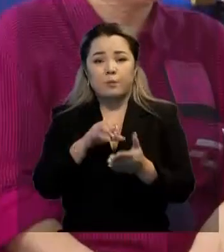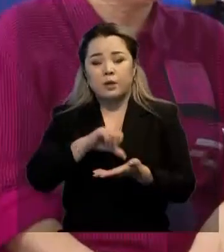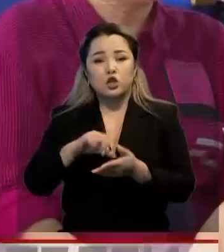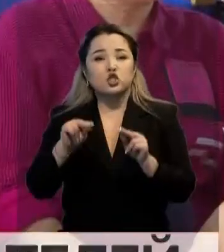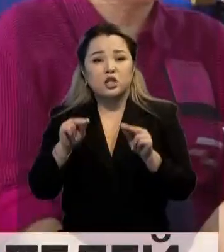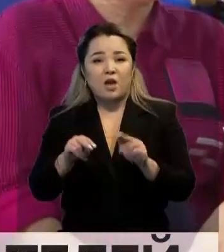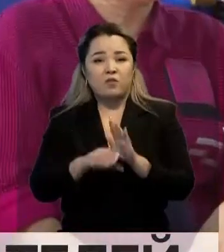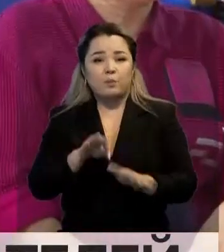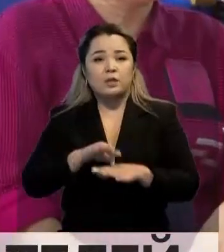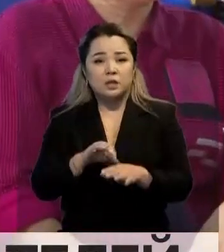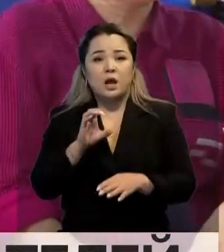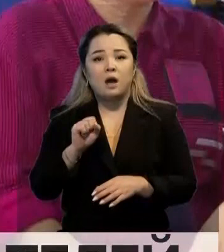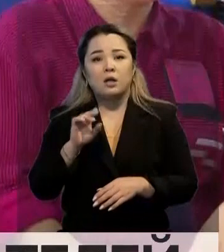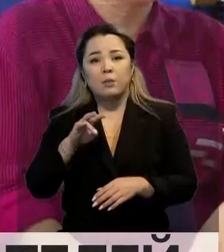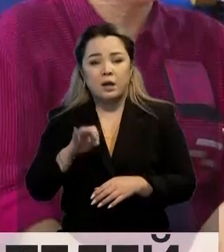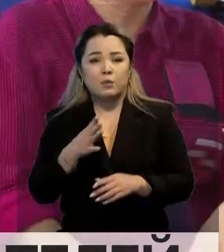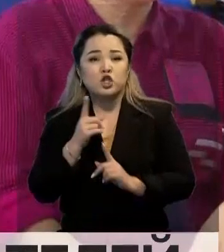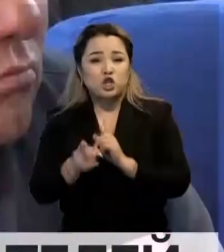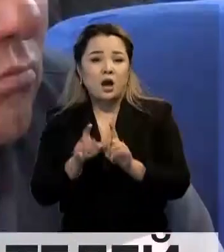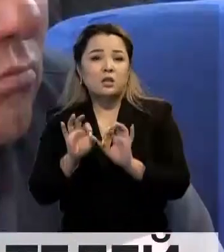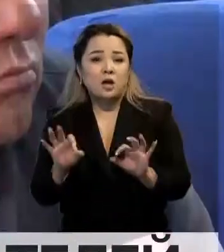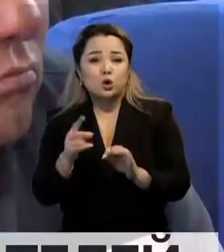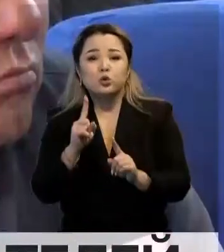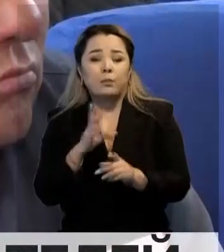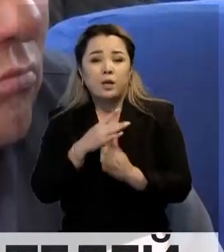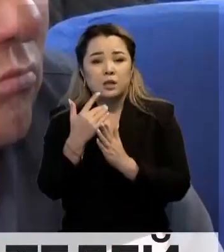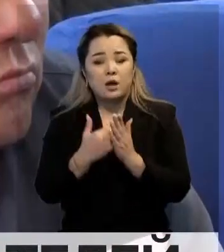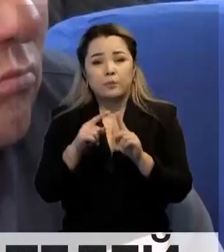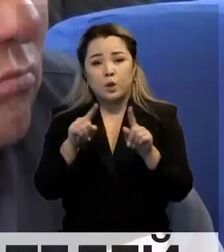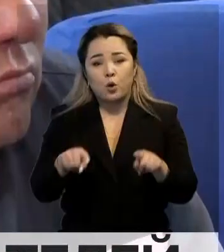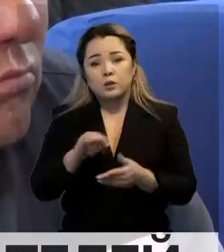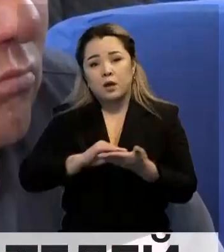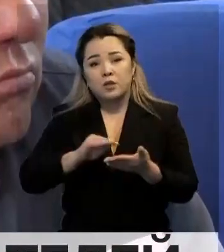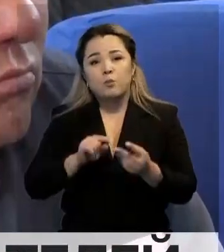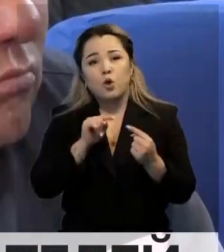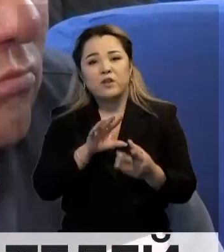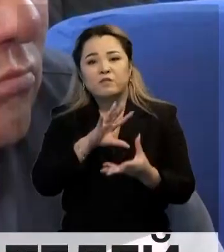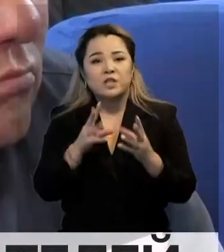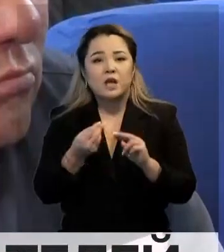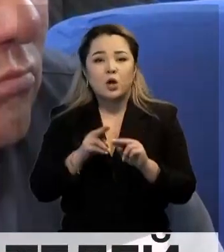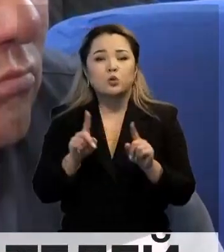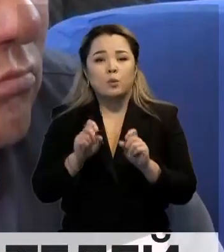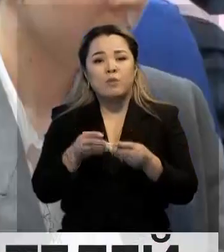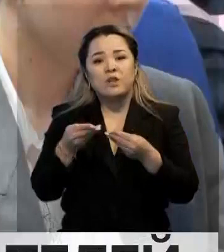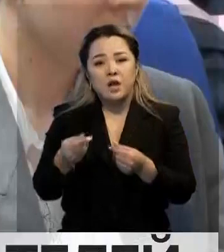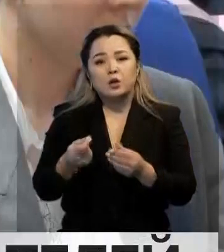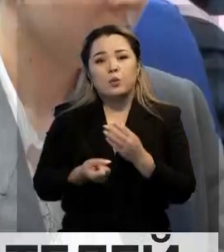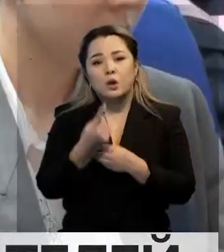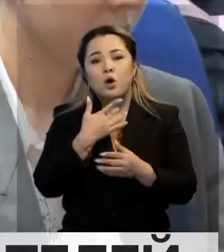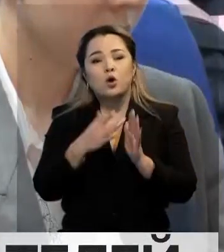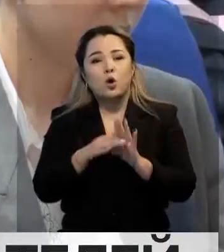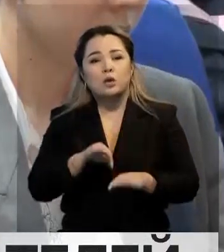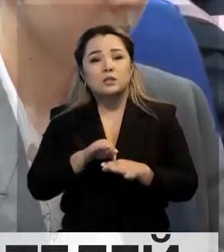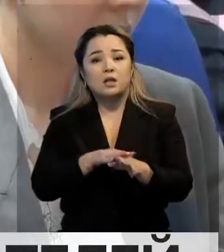выборы. Серика Колбай разъяснила ческазганцам, что означает графа в бюллетенях против всех и как это может влиять на исход